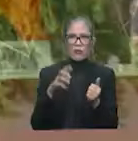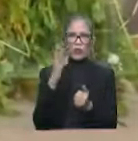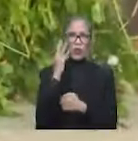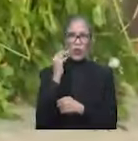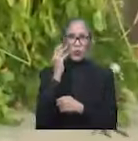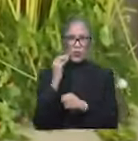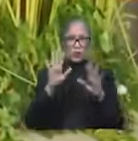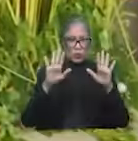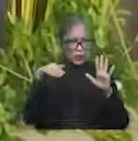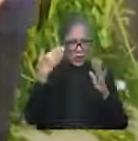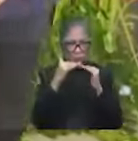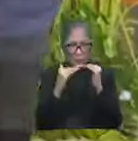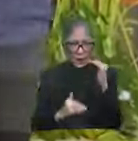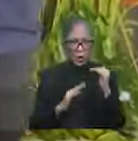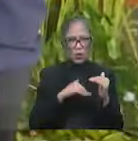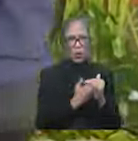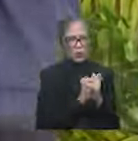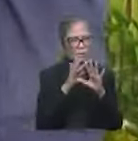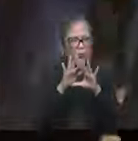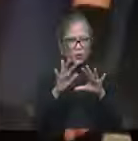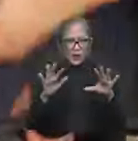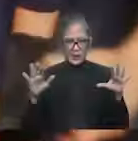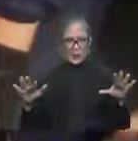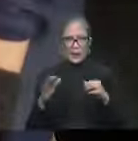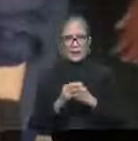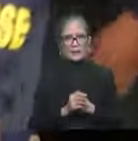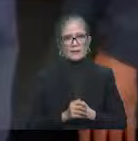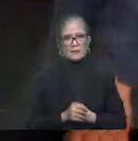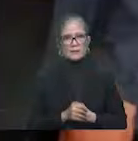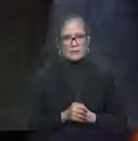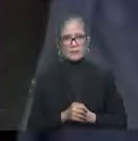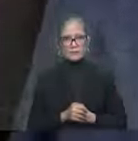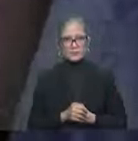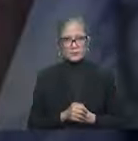Dari Jakarta, Naura Syafika Ahmad Putra, iNews, melaporkan.